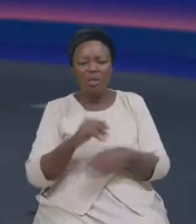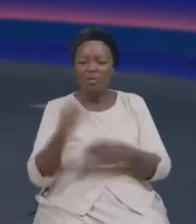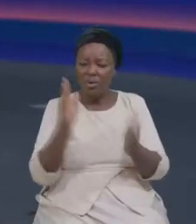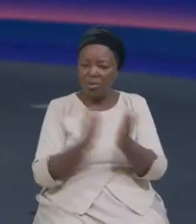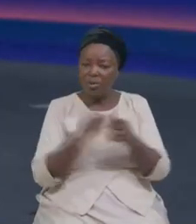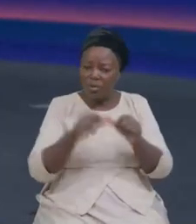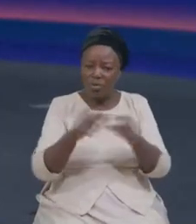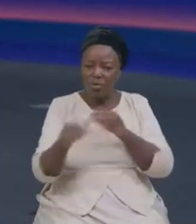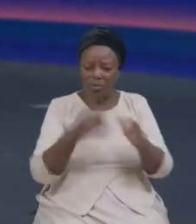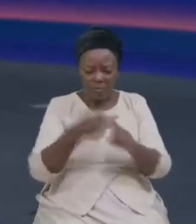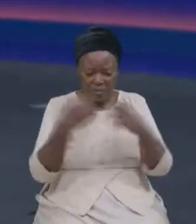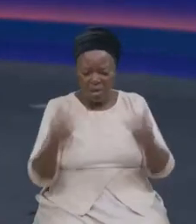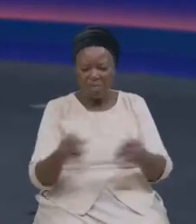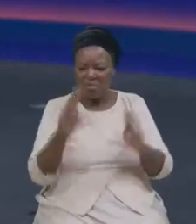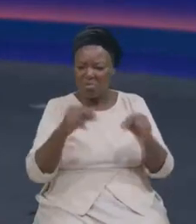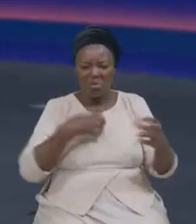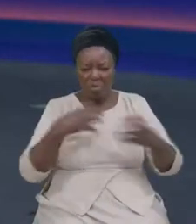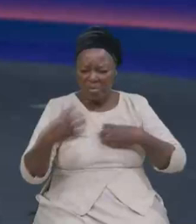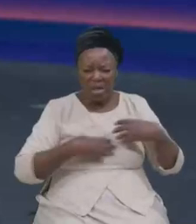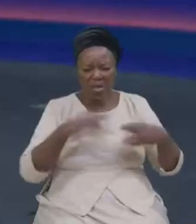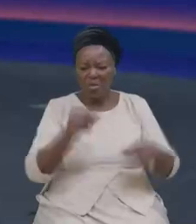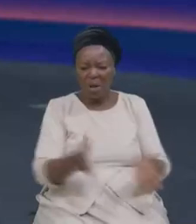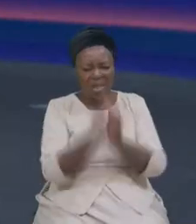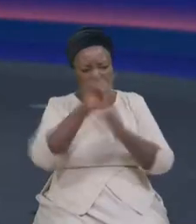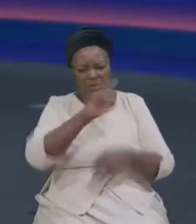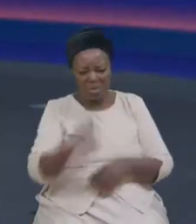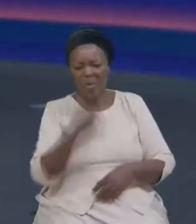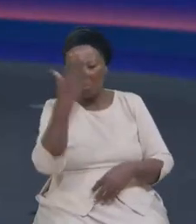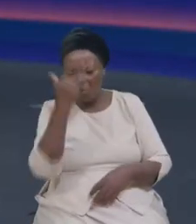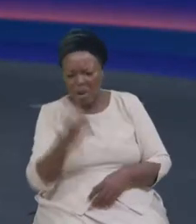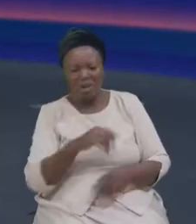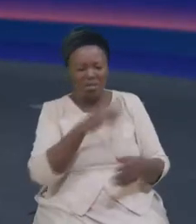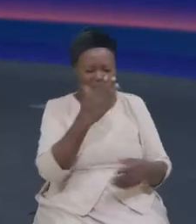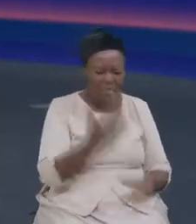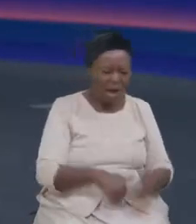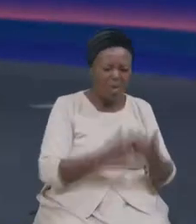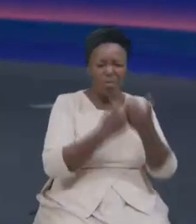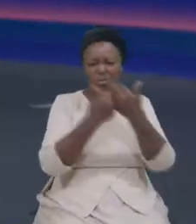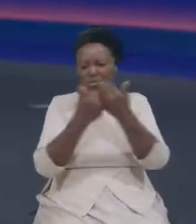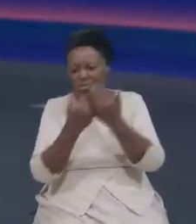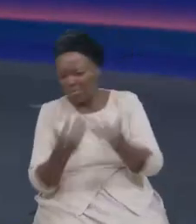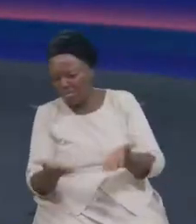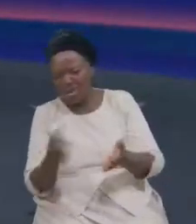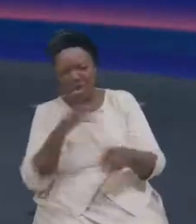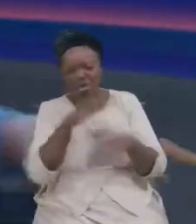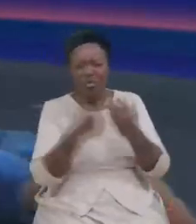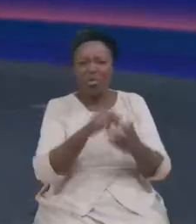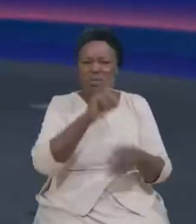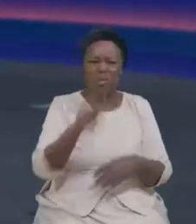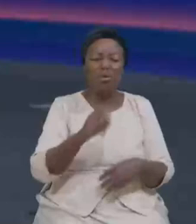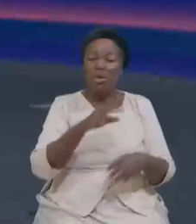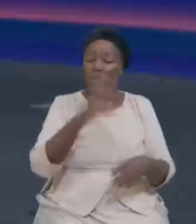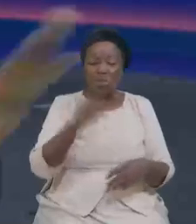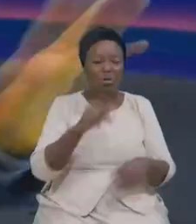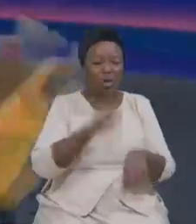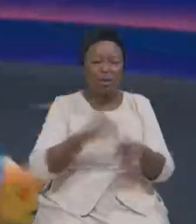pas de murmure. On ne s'interroge pas pourquoi ceci m'arrive, pourquoi ceci, cela, pourquoi.